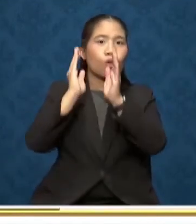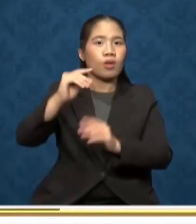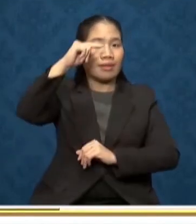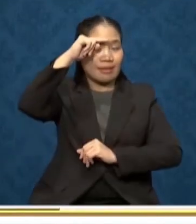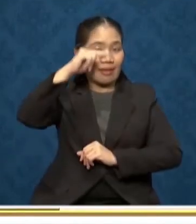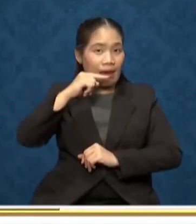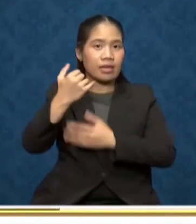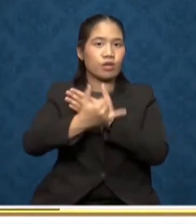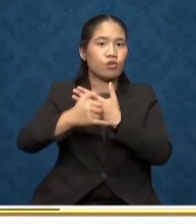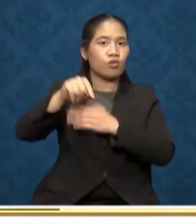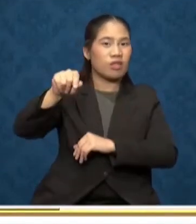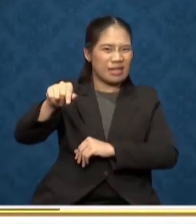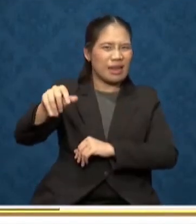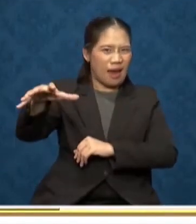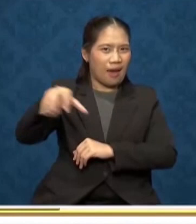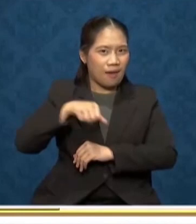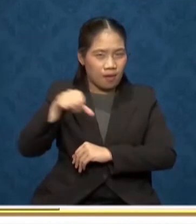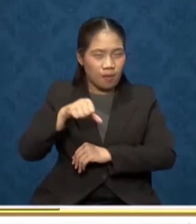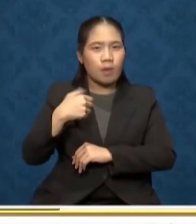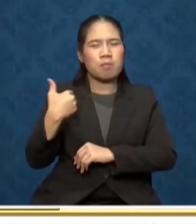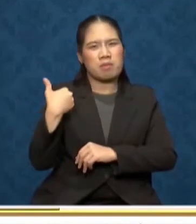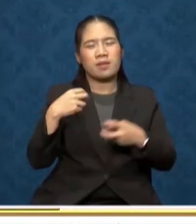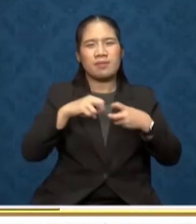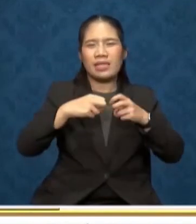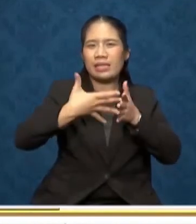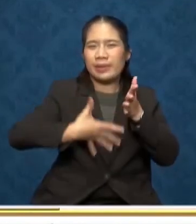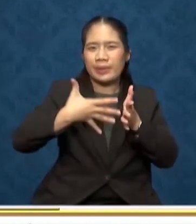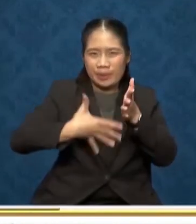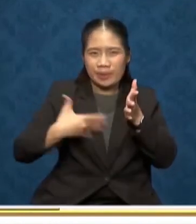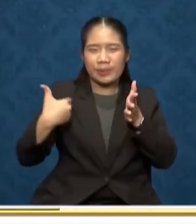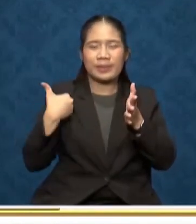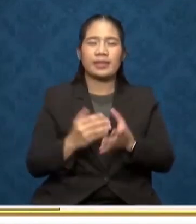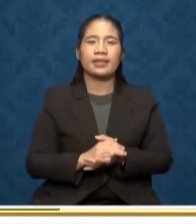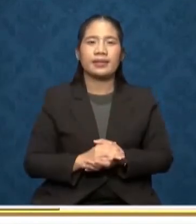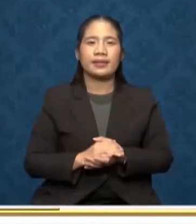HIS ัuckle impedันในควรจำกต่ๆ ของสนาการสู้รบ